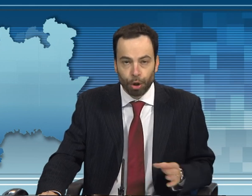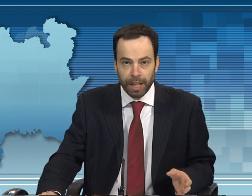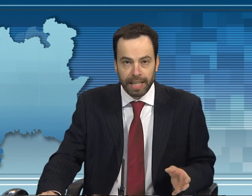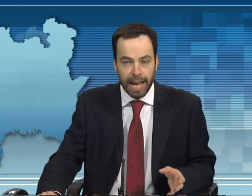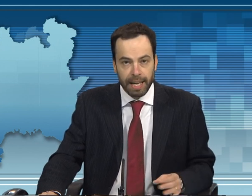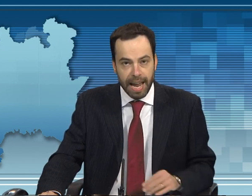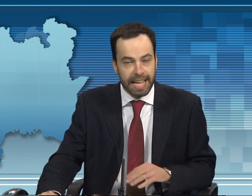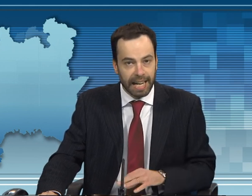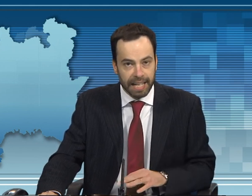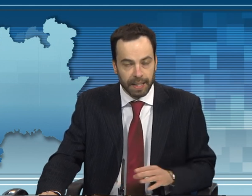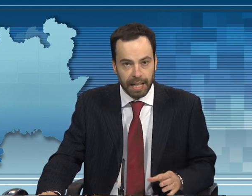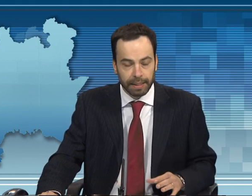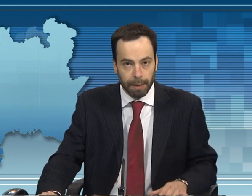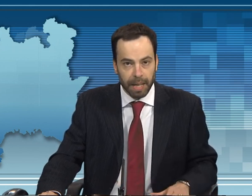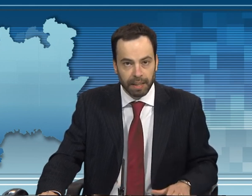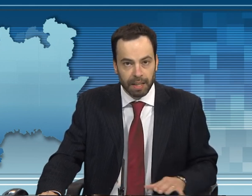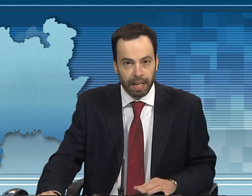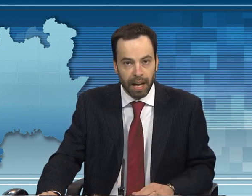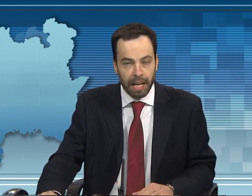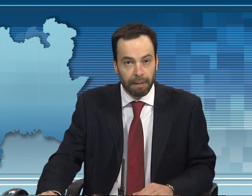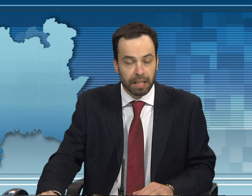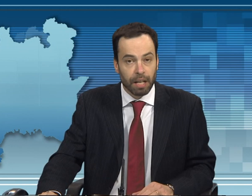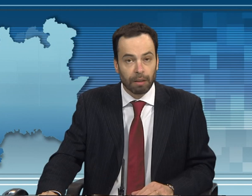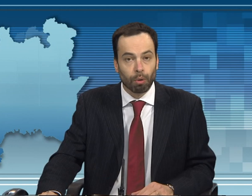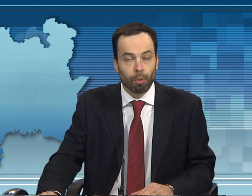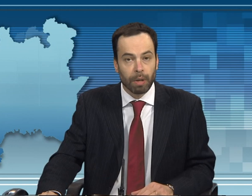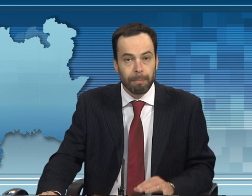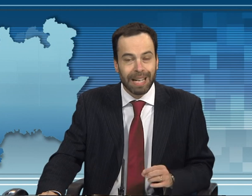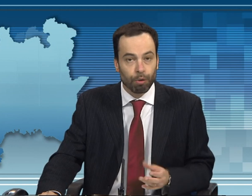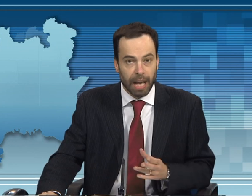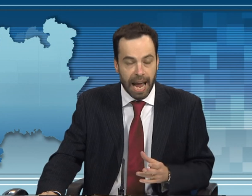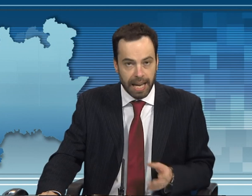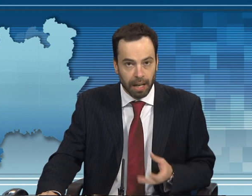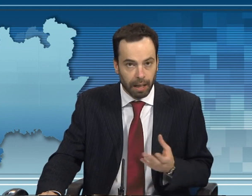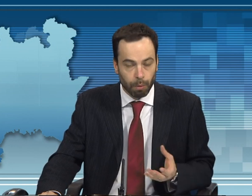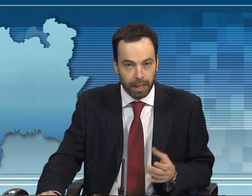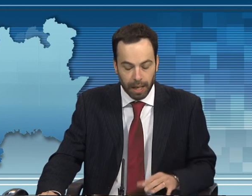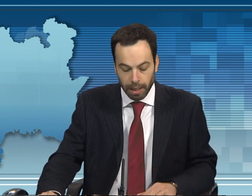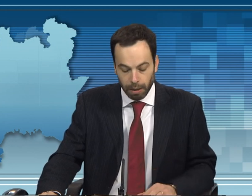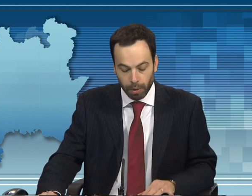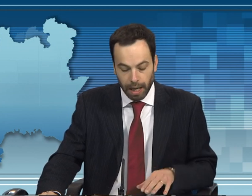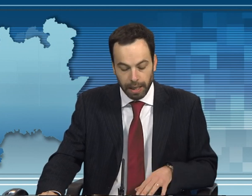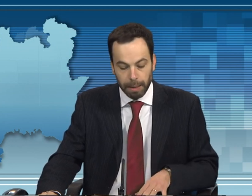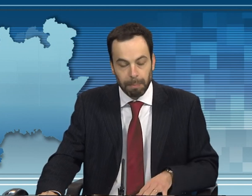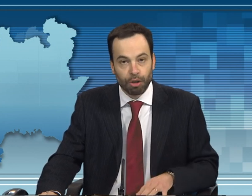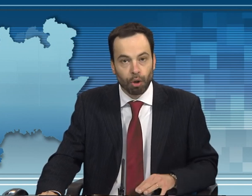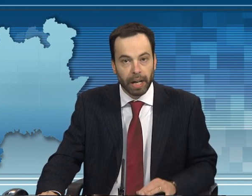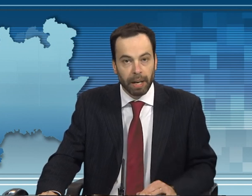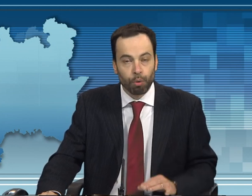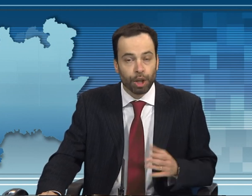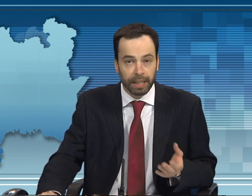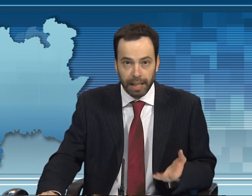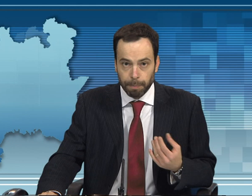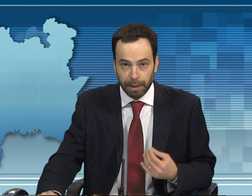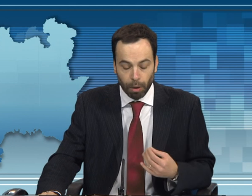uscite e ingressi nelle terapie intensive aveva segnalato un meno 6 quindi una maggiore